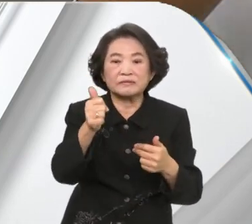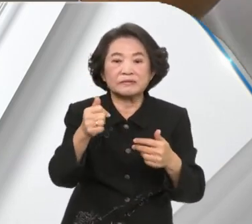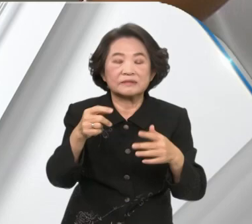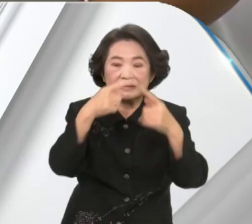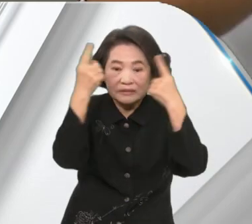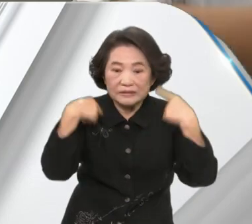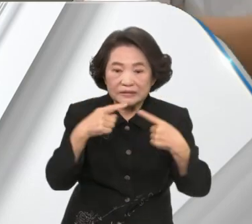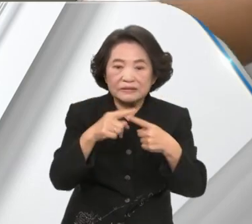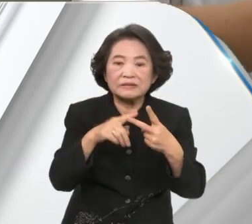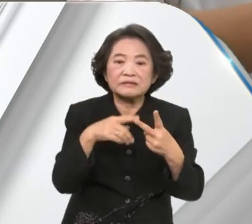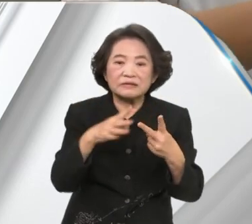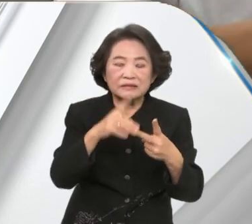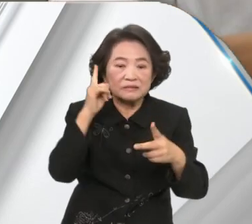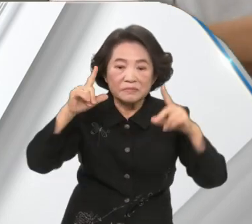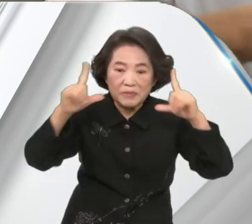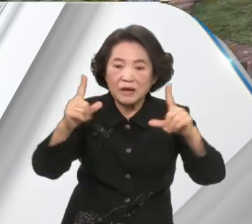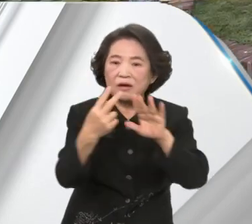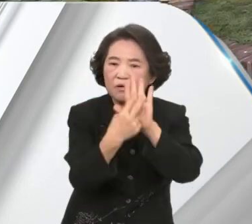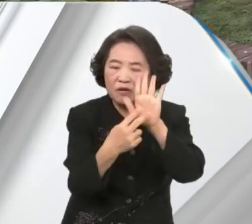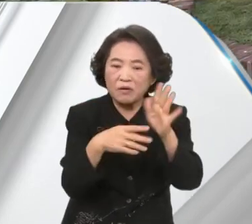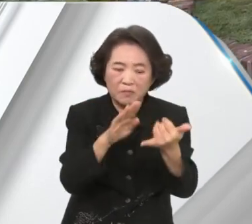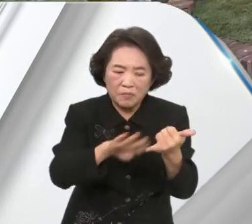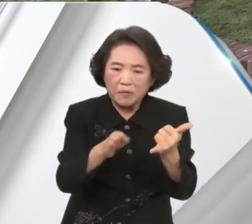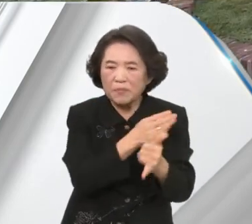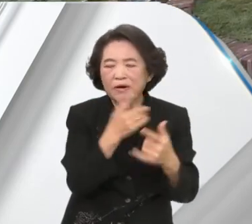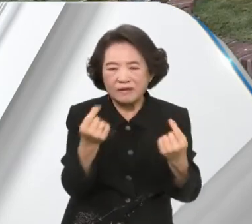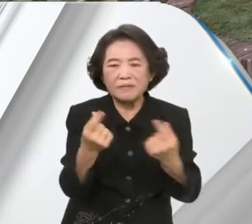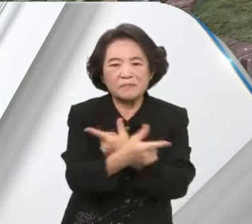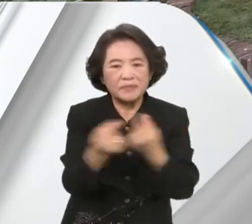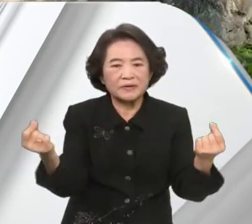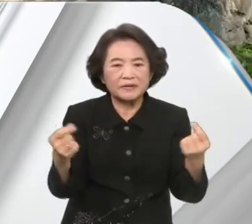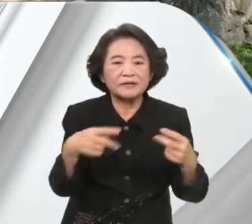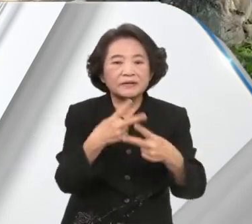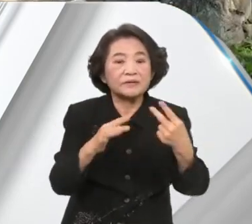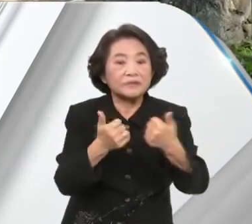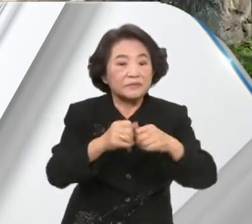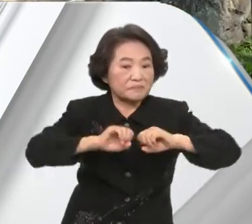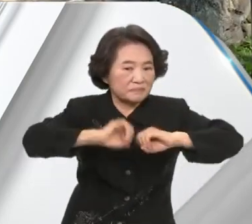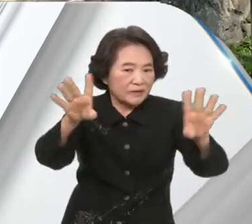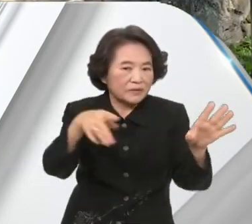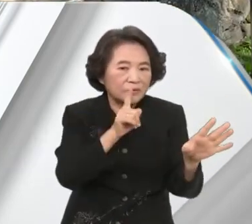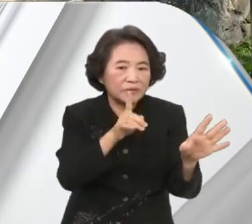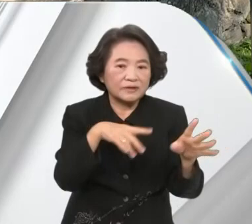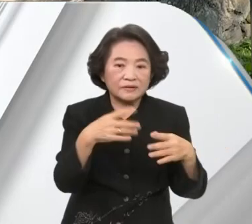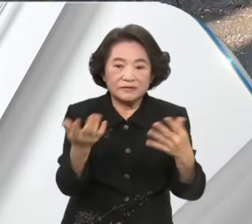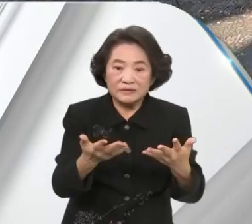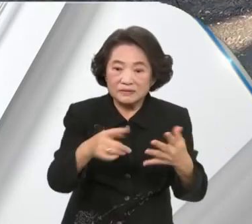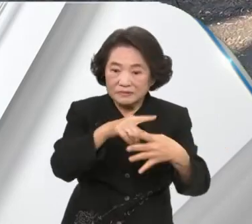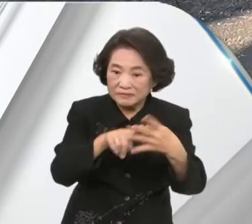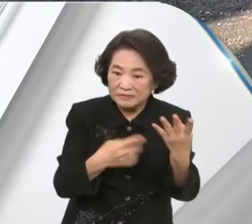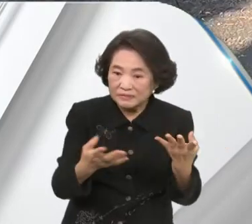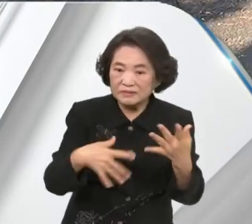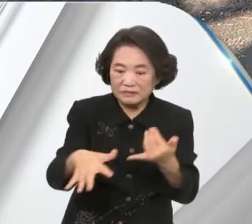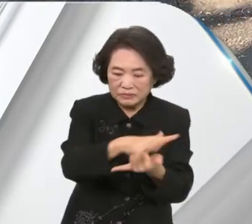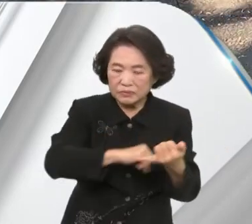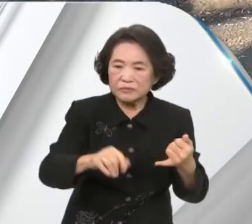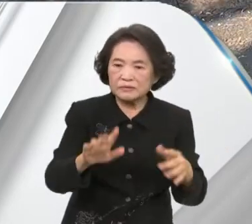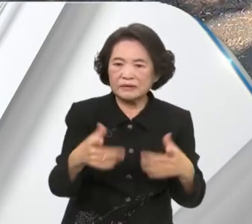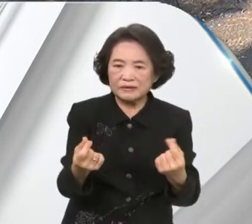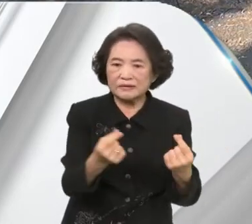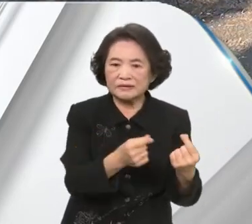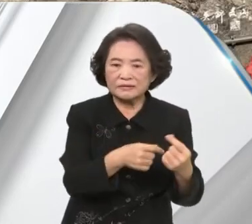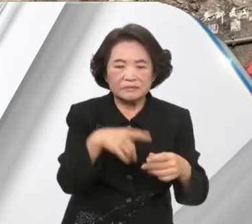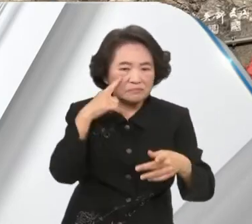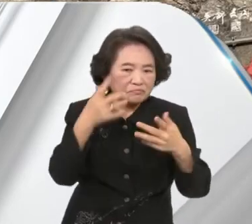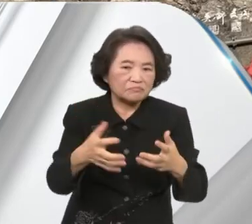前三个部长始终无本南北，合肥非没发布新闻稿澄清，客家事务政策推动系全国来做，都当